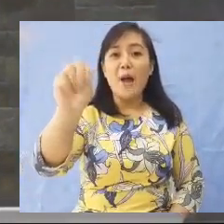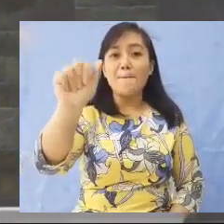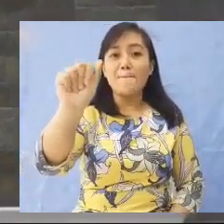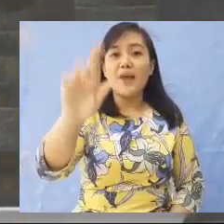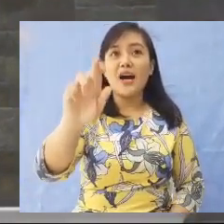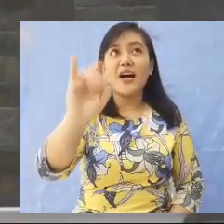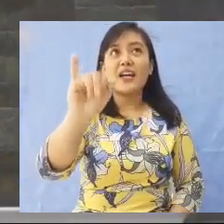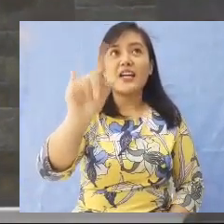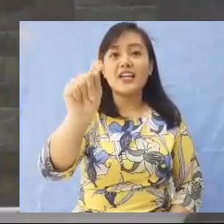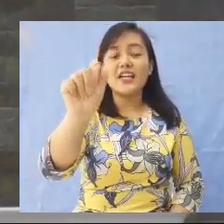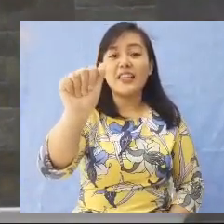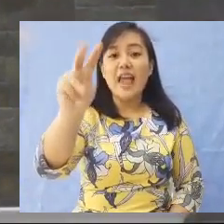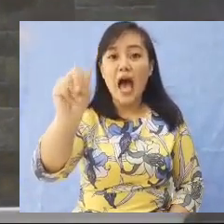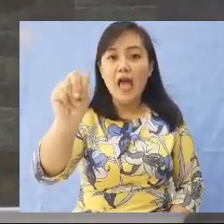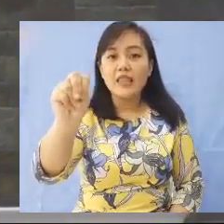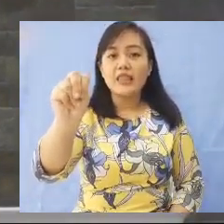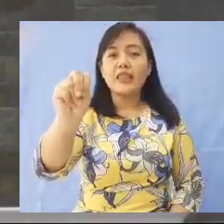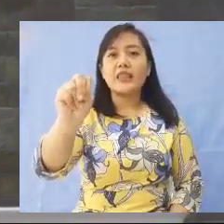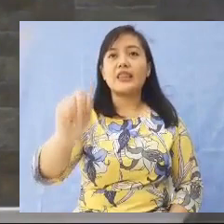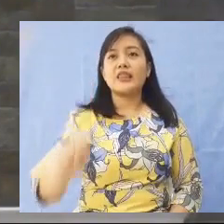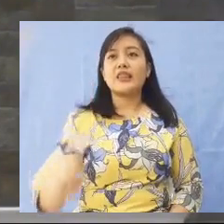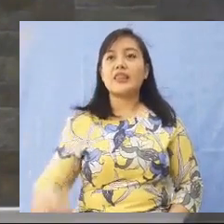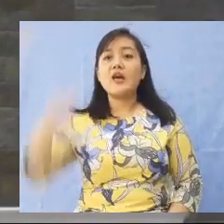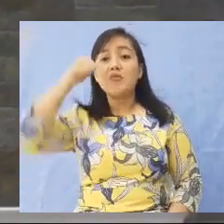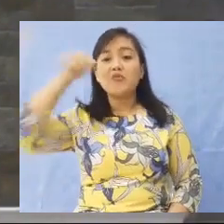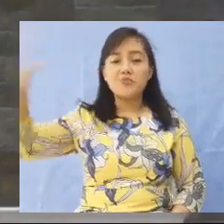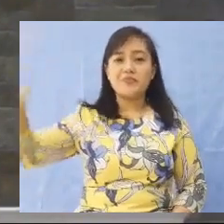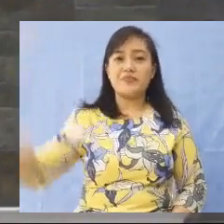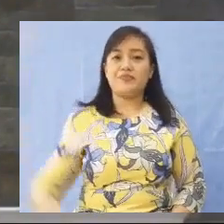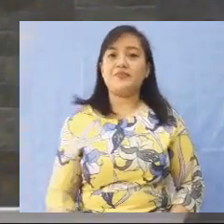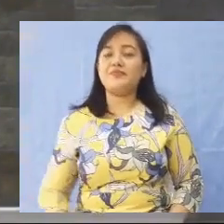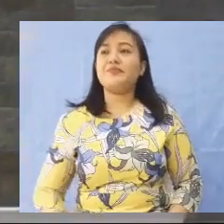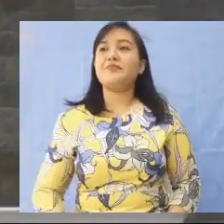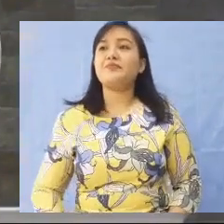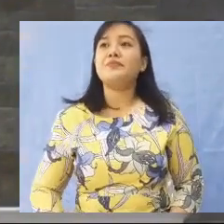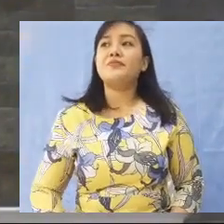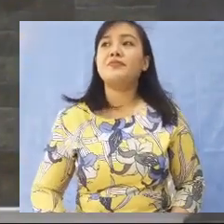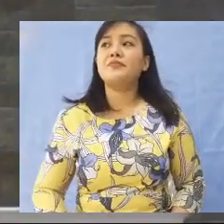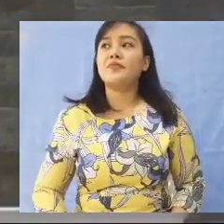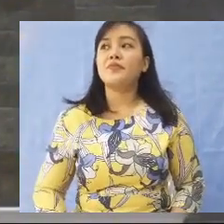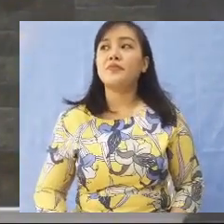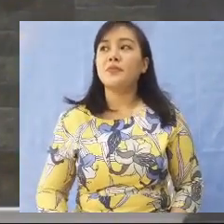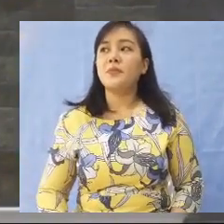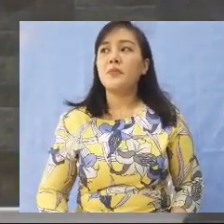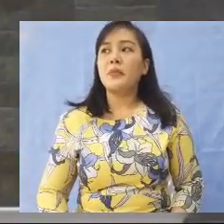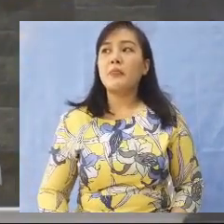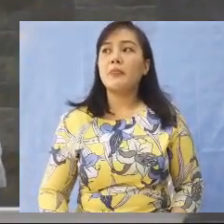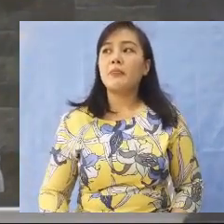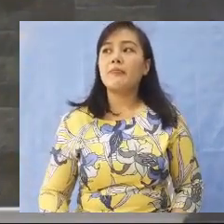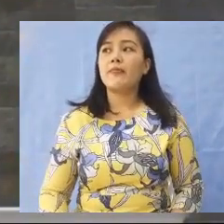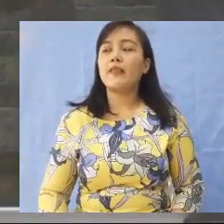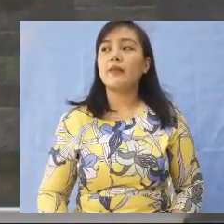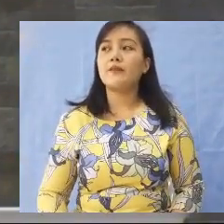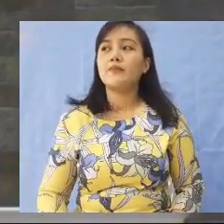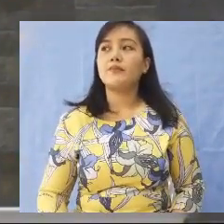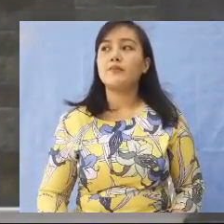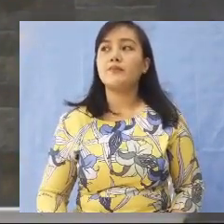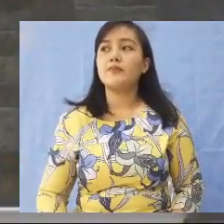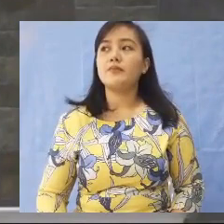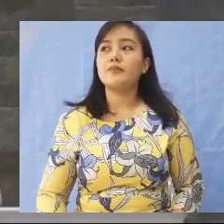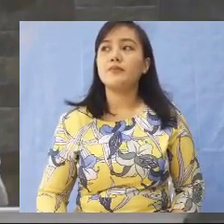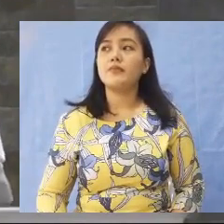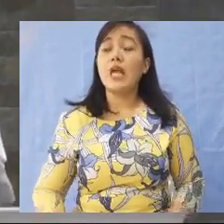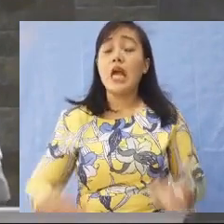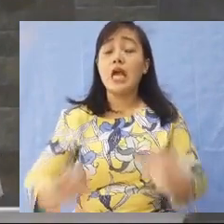parang, halimbawa, meron ditong isang tao na merong karamdaman na nakakahawa.